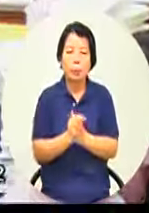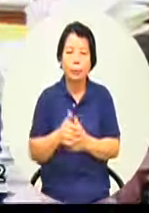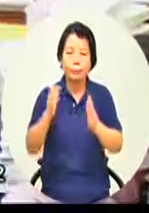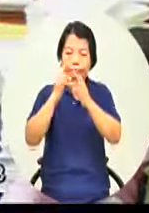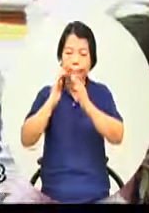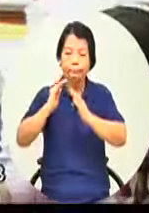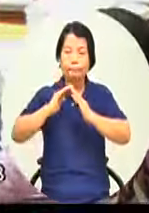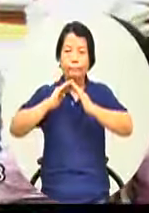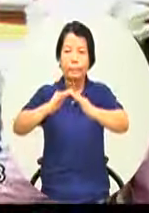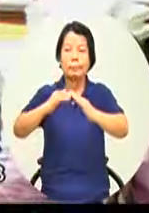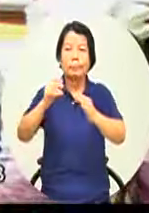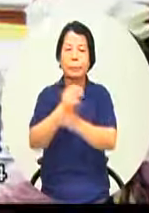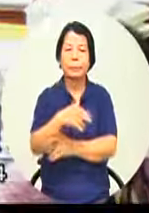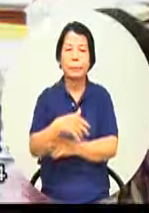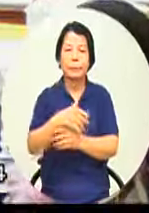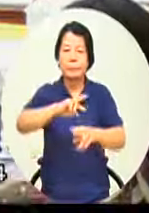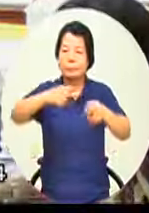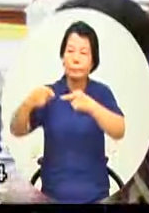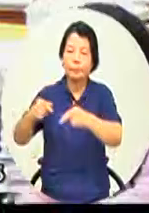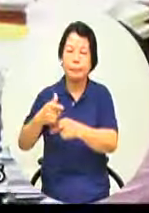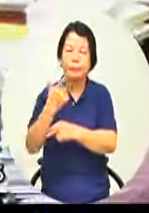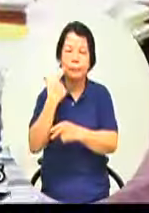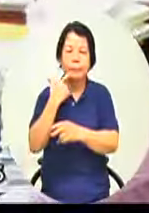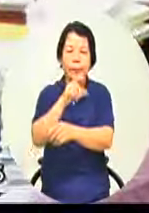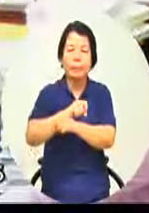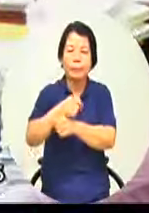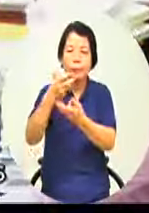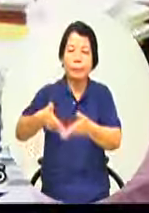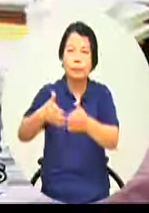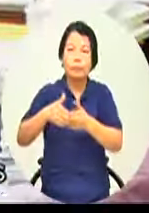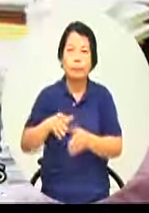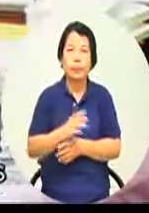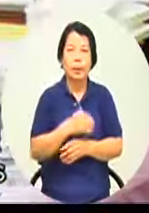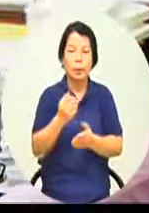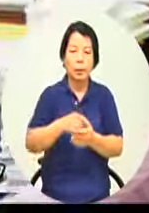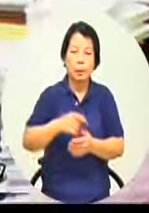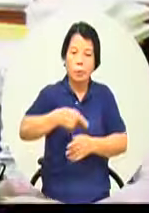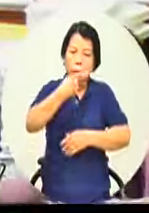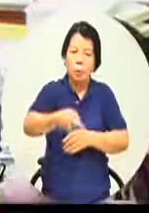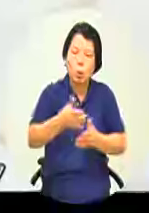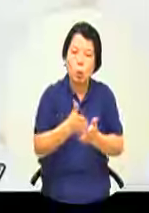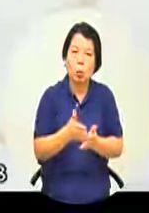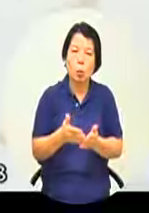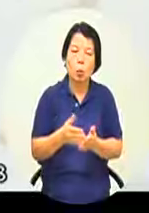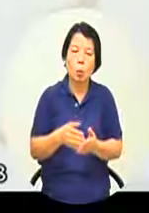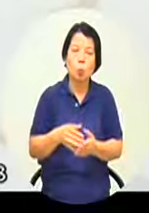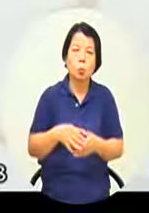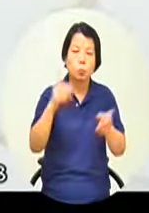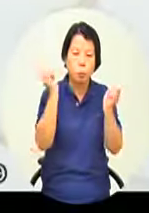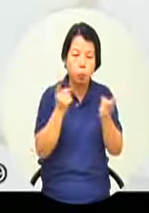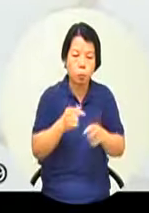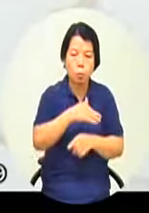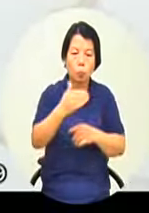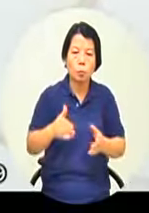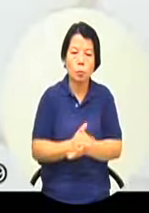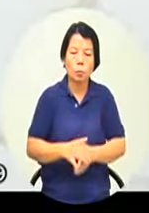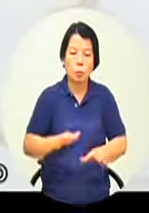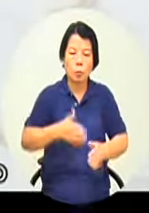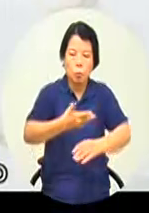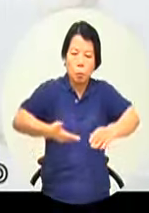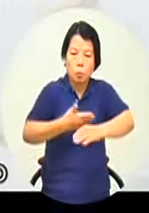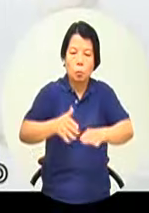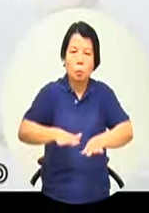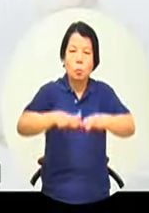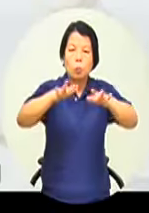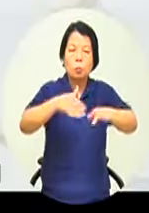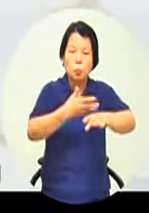要重要。好，那接下来我就直接问：鼓山自洪池如果做